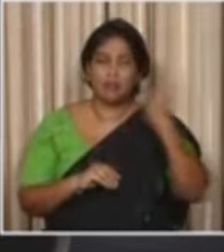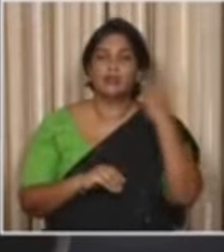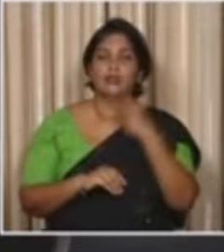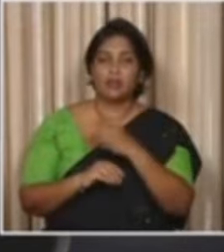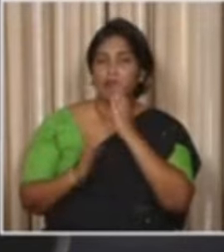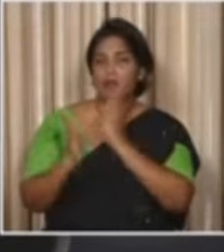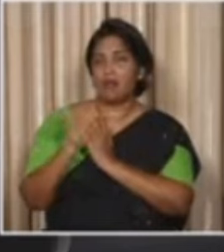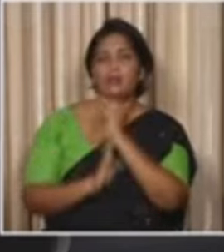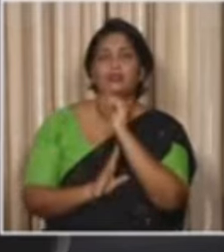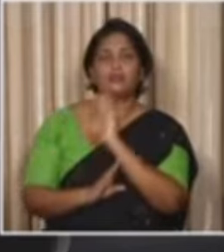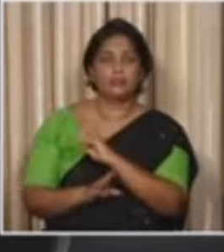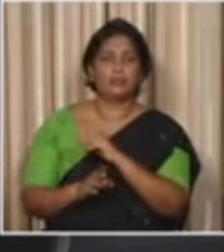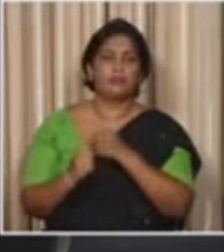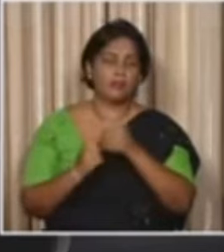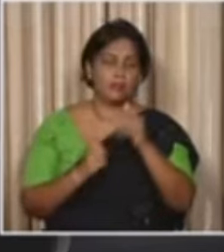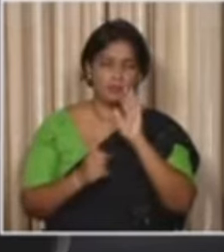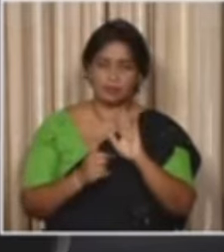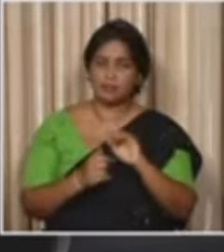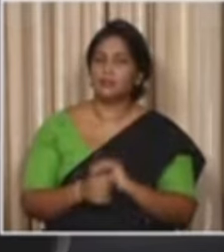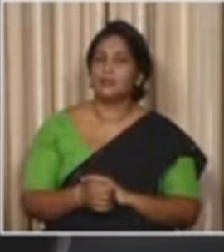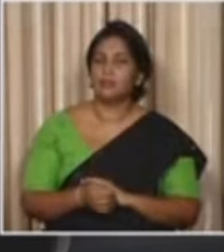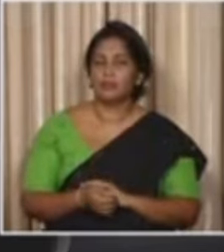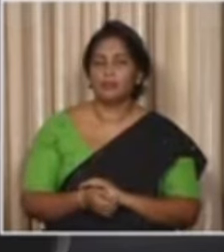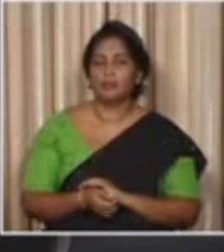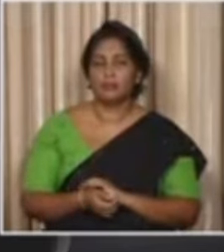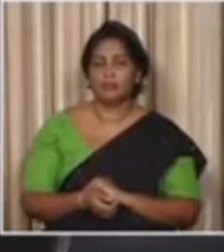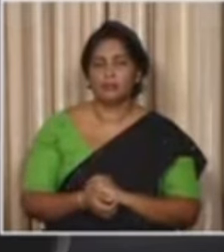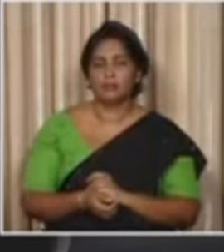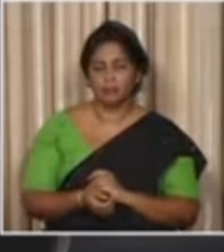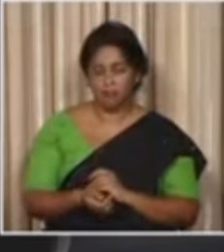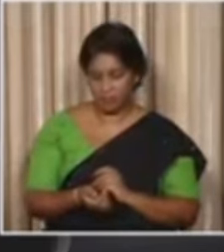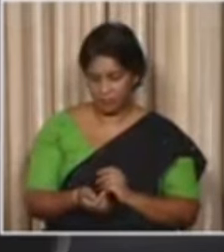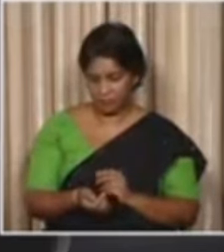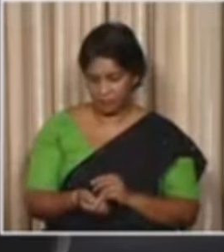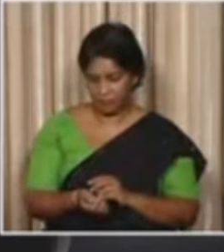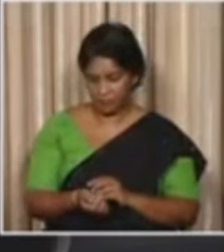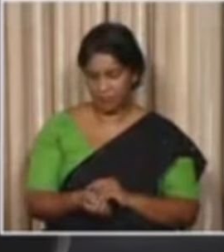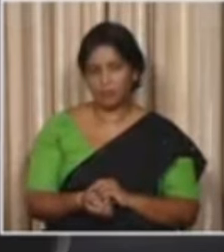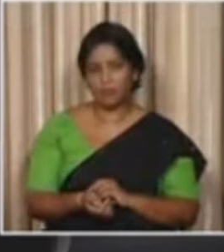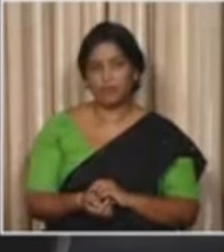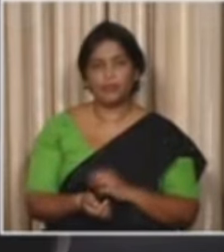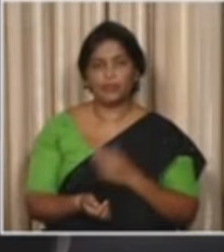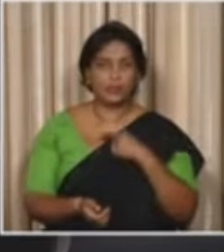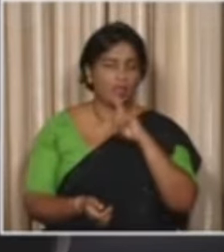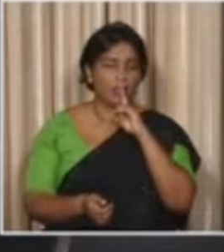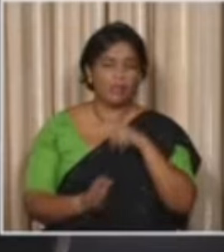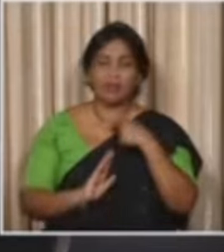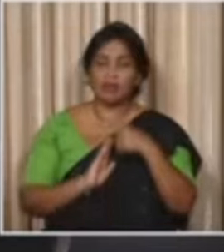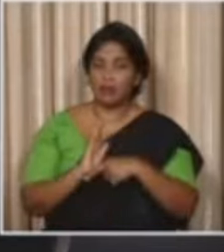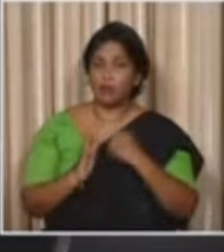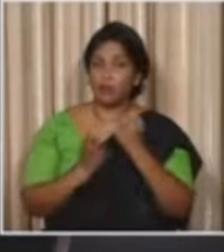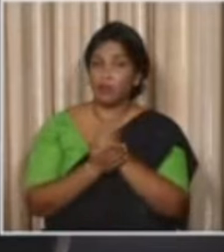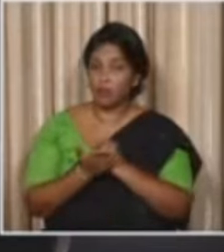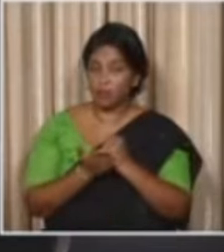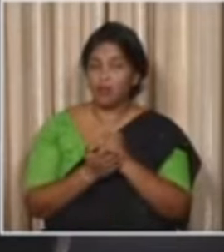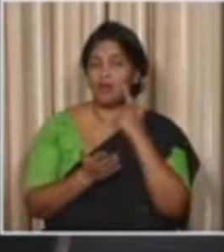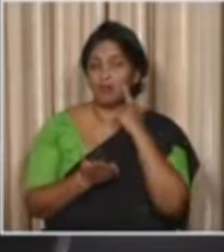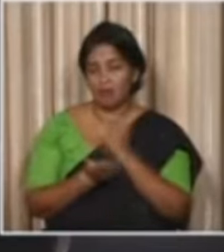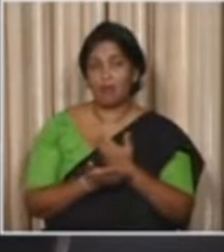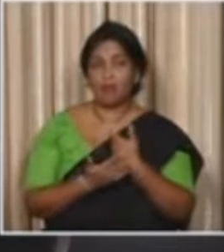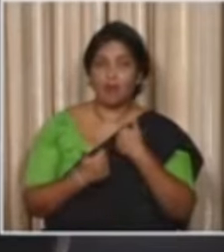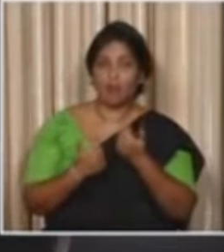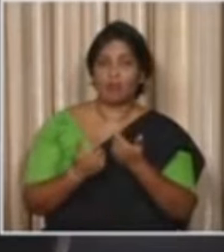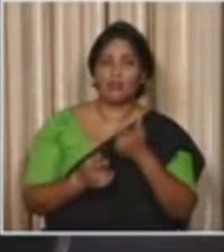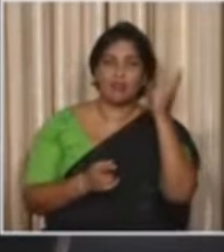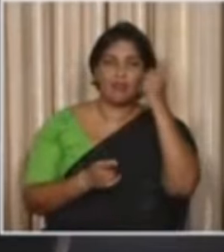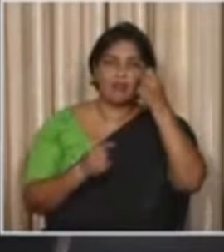ස්වාධීන අයිතියක් හැටියට තමයි මේක සිද්ධ වෙලා තියෙන්නේ කියන එක මම පැහැදිලි කරන්න අවශ්‍යයි. නමුත් මම කියන්නේ රටේ සියලු දෙනාට මම අමාරුයි, අපිට පුළුවන් නම් හොඳයි